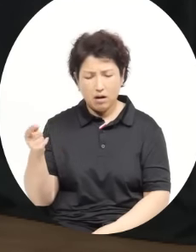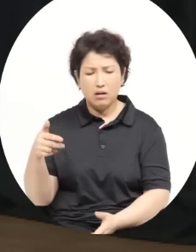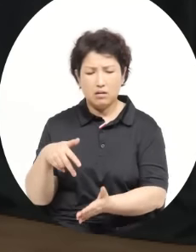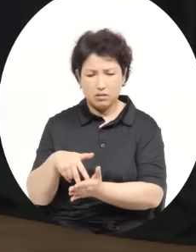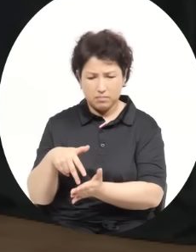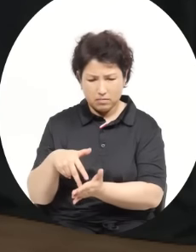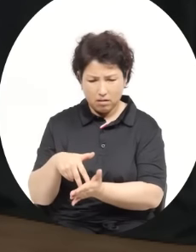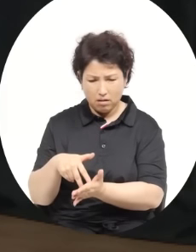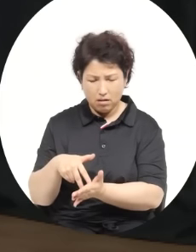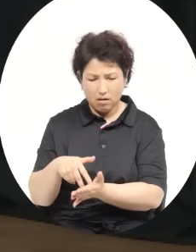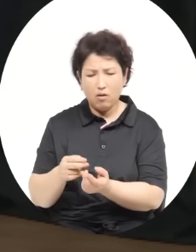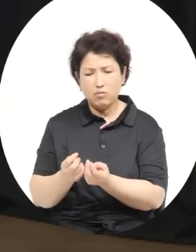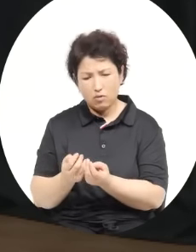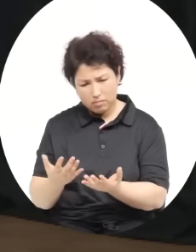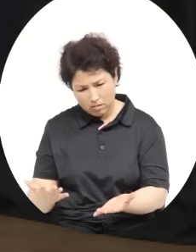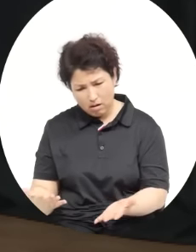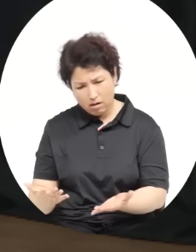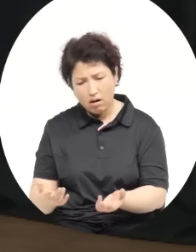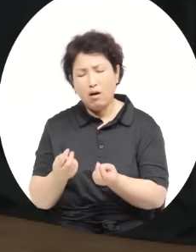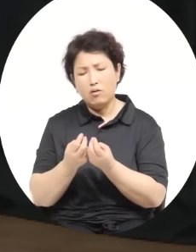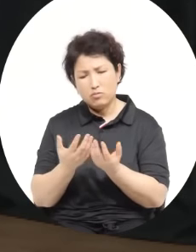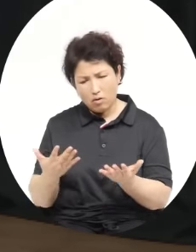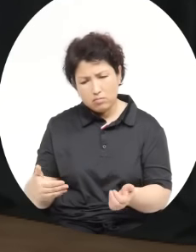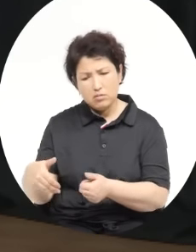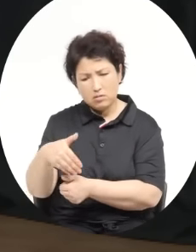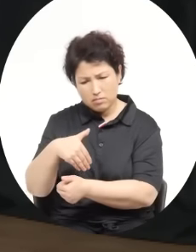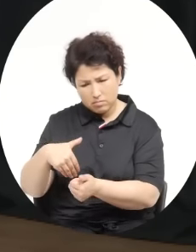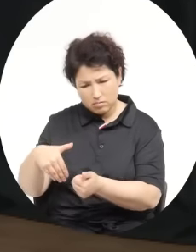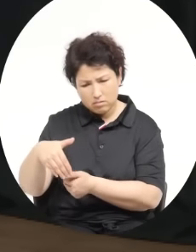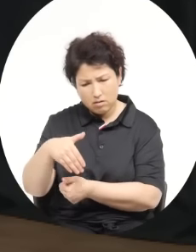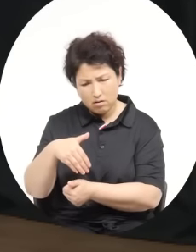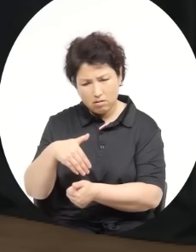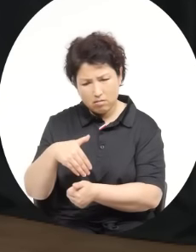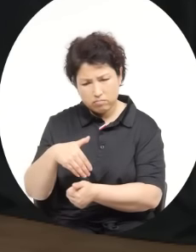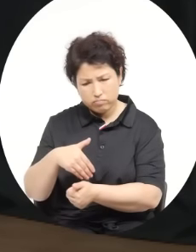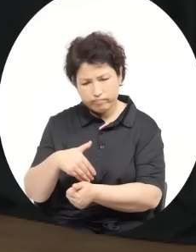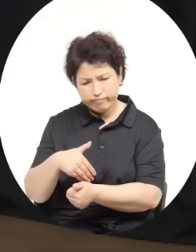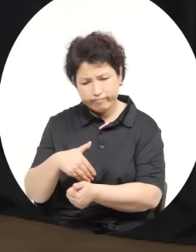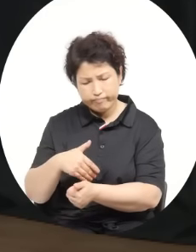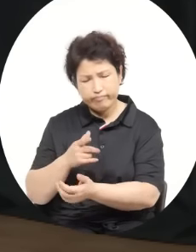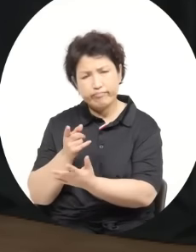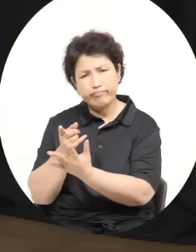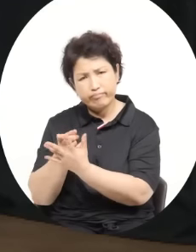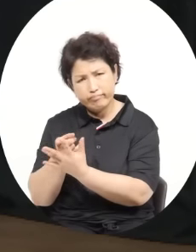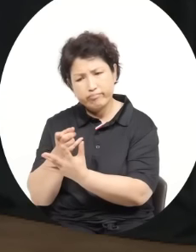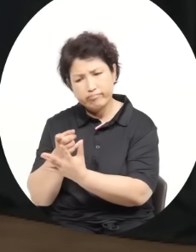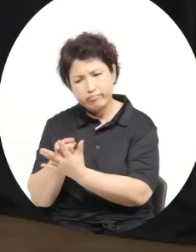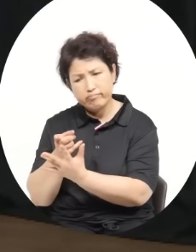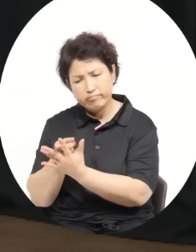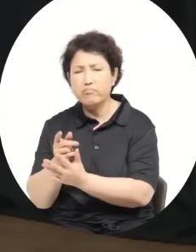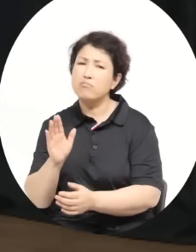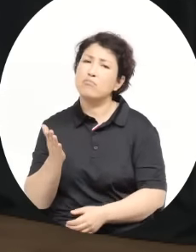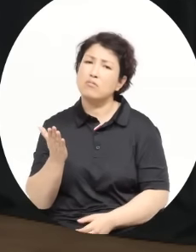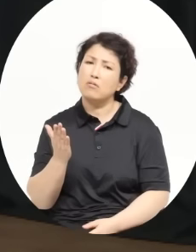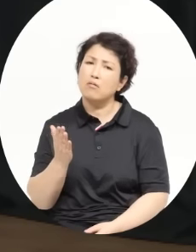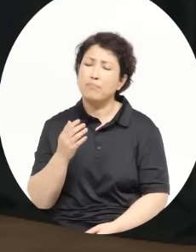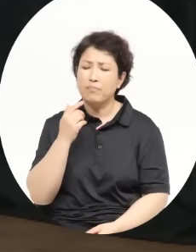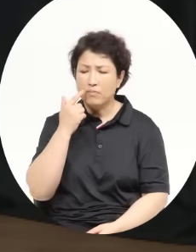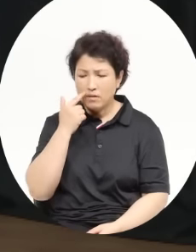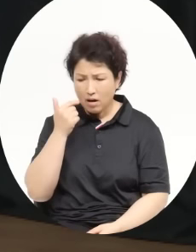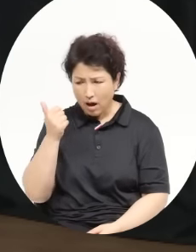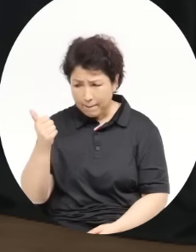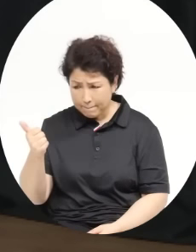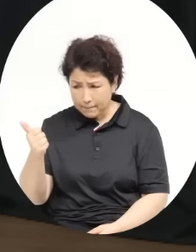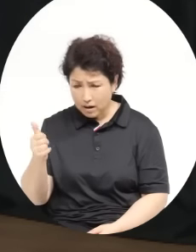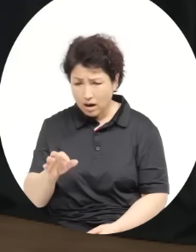그럴 수밖에 없었다라는 것을 이제 조금씩 알게 되고 그리고 아버지라는 사람